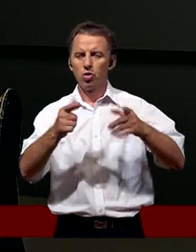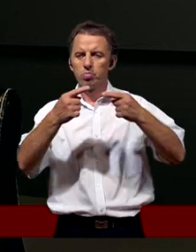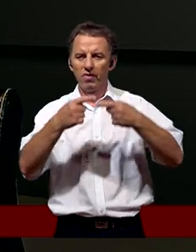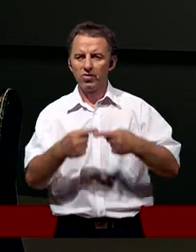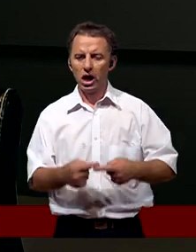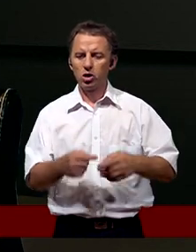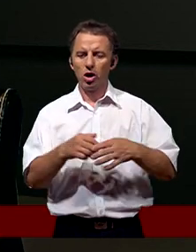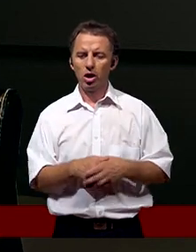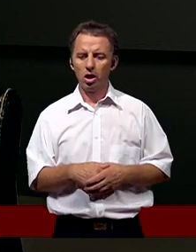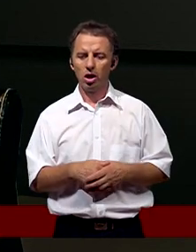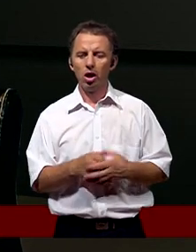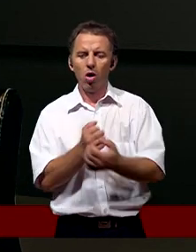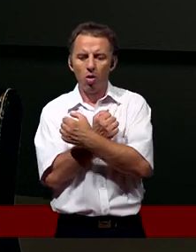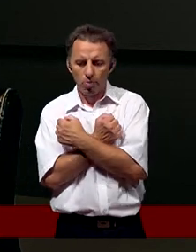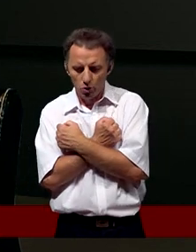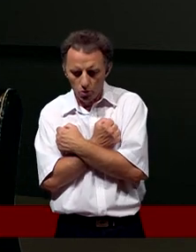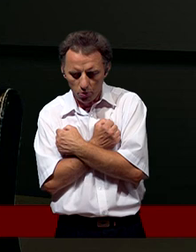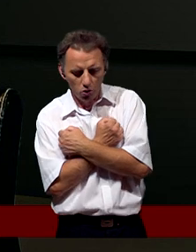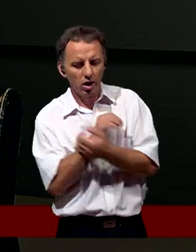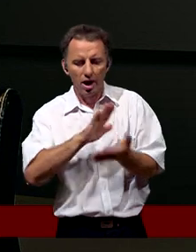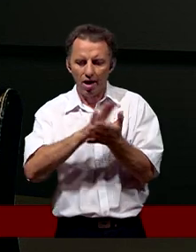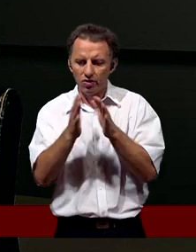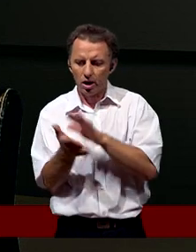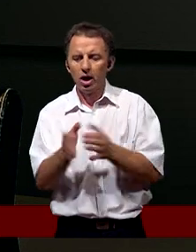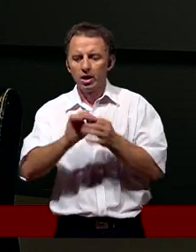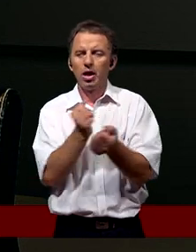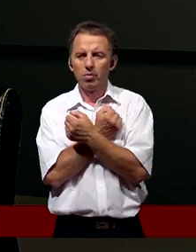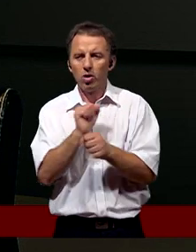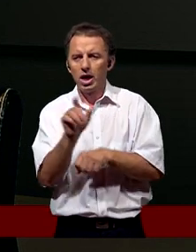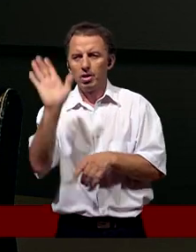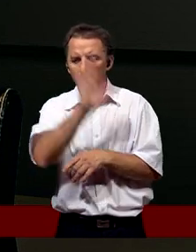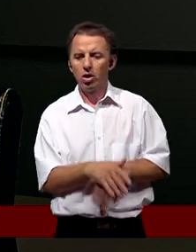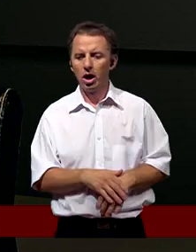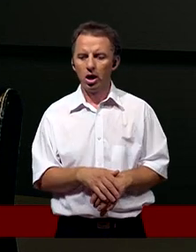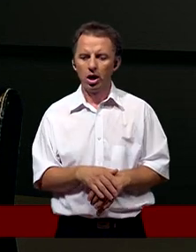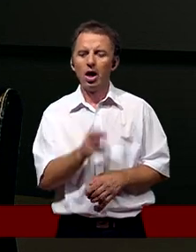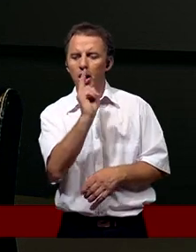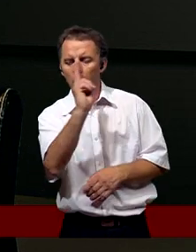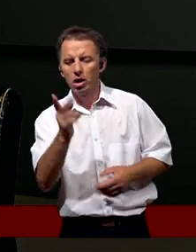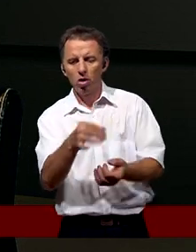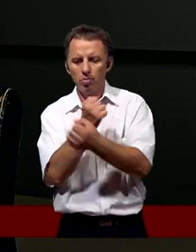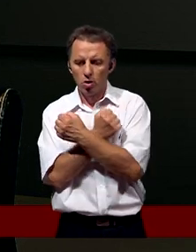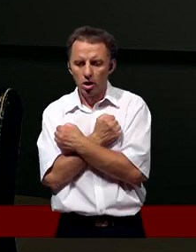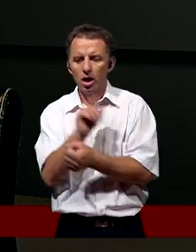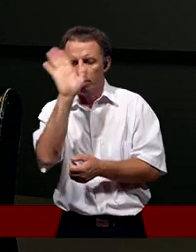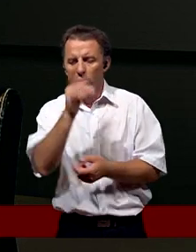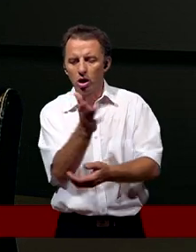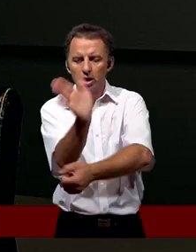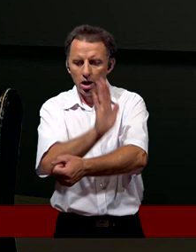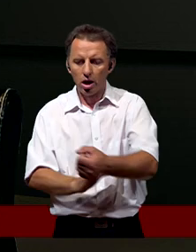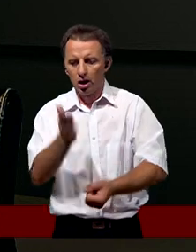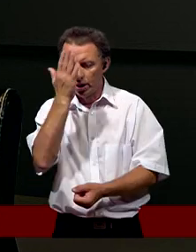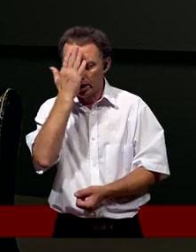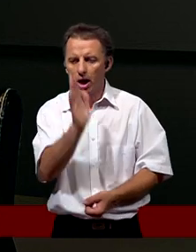7 werset. Umiłowanie, miłujmy się nawzajem, gdyż miłość jest z Boga i każdy, kto miłuje, z Boga